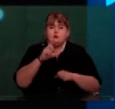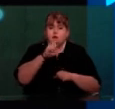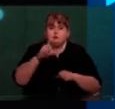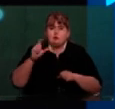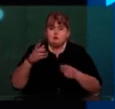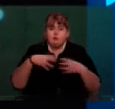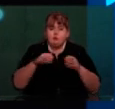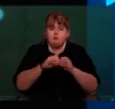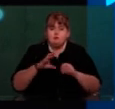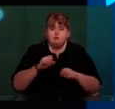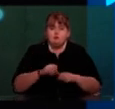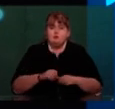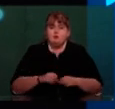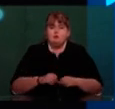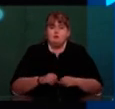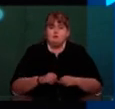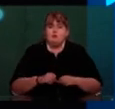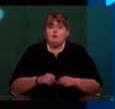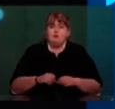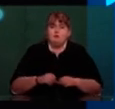систем. Однако